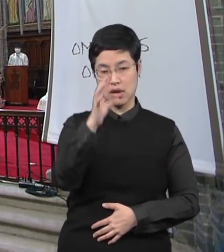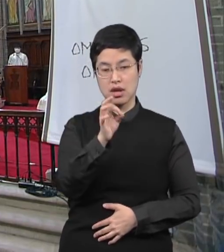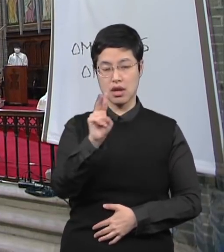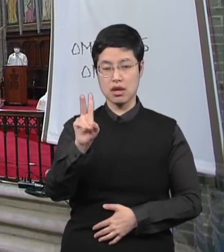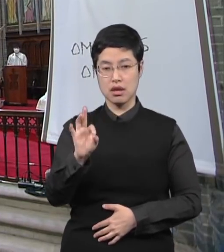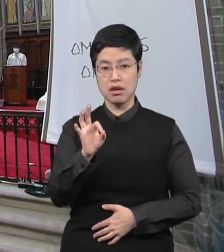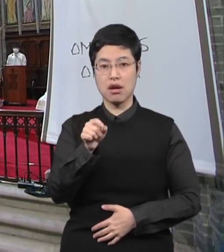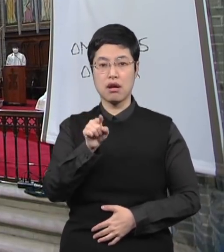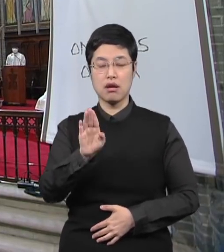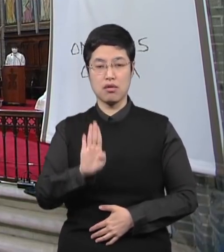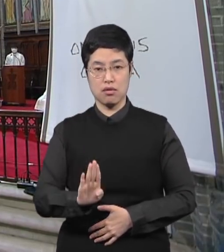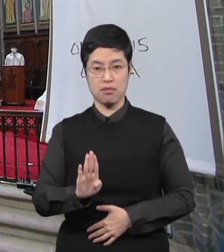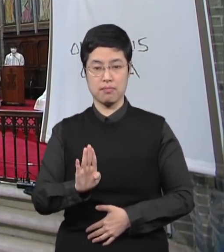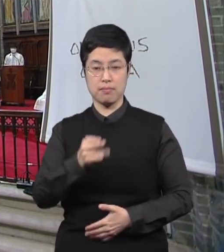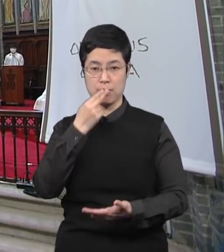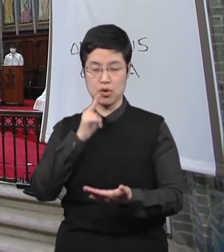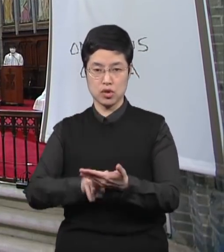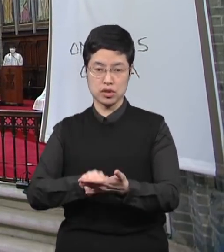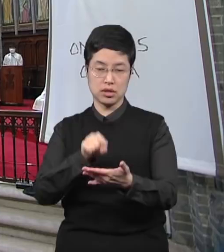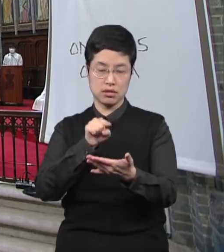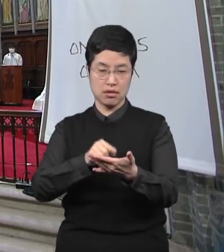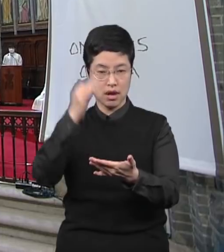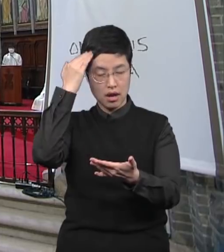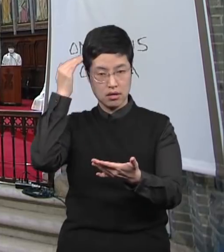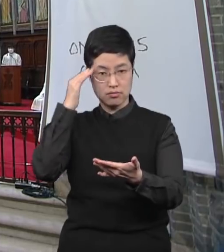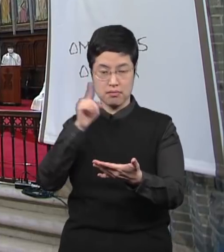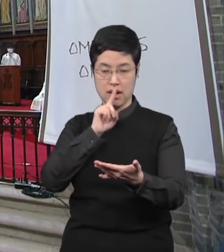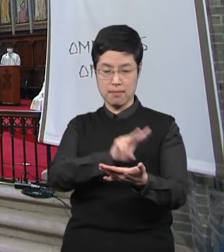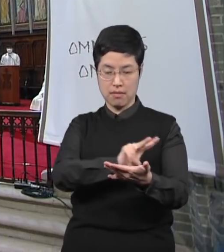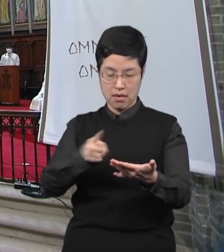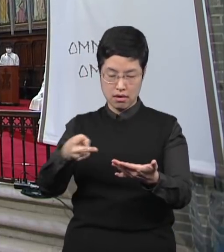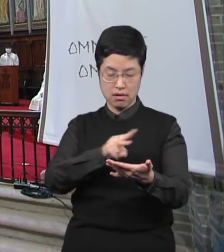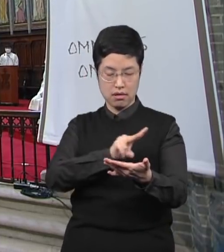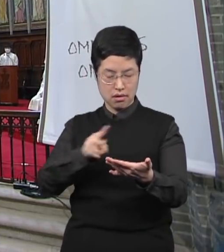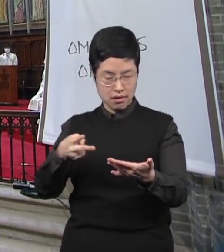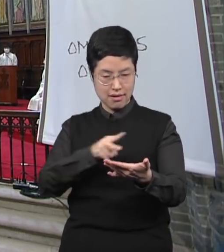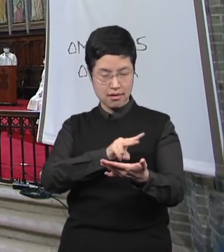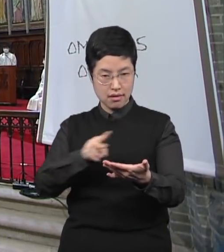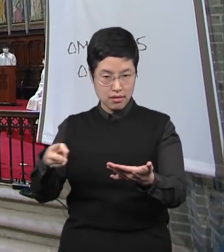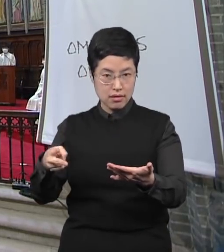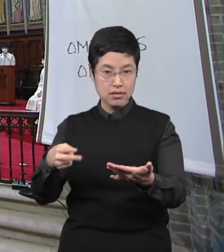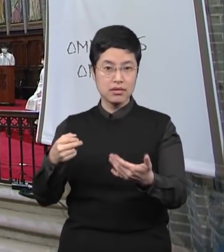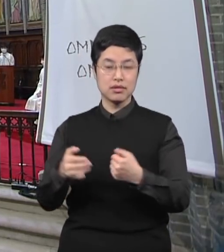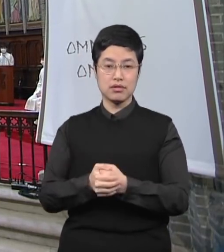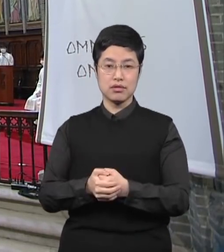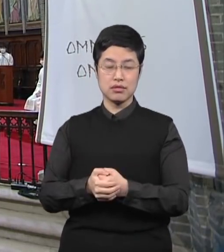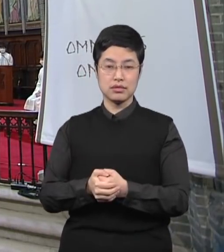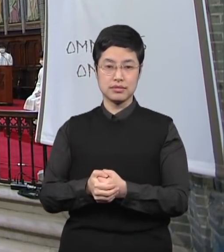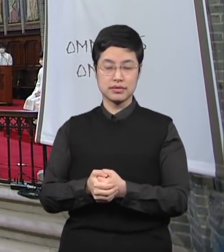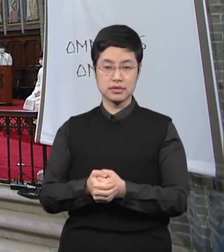서한을 번역하시며 두 분의 성덕을 알리는 데에도